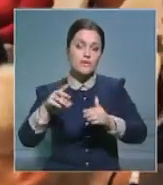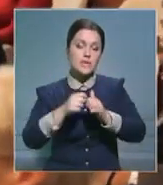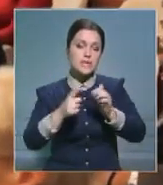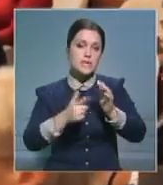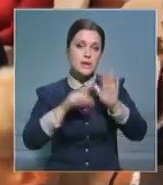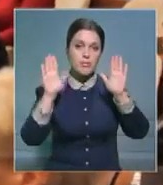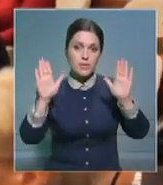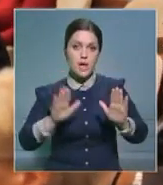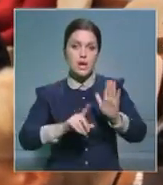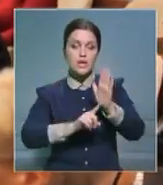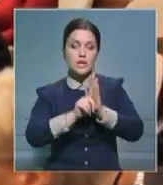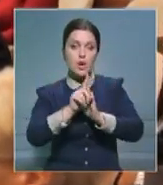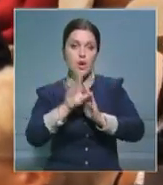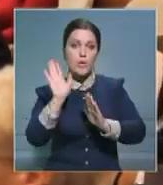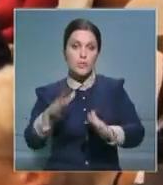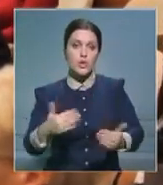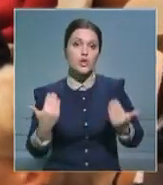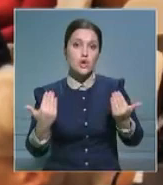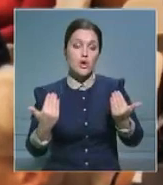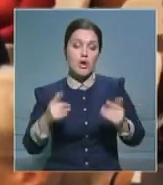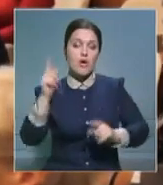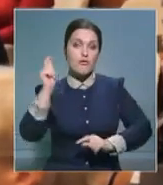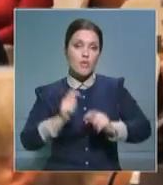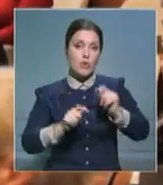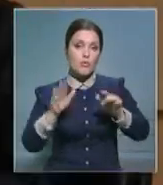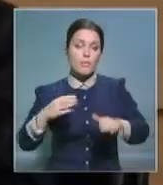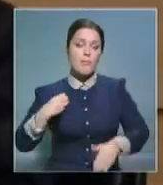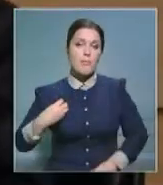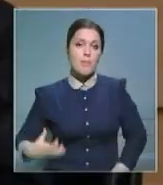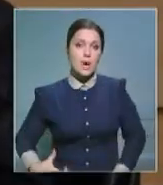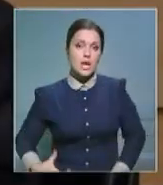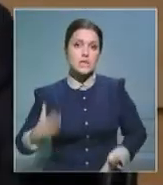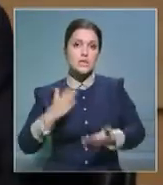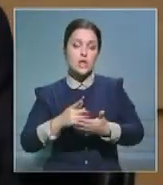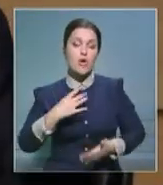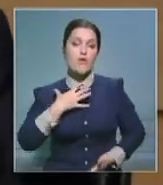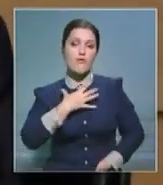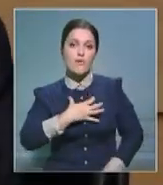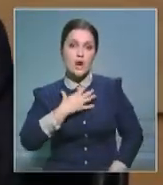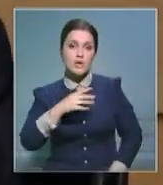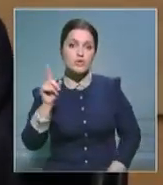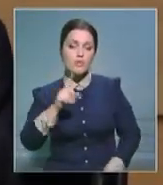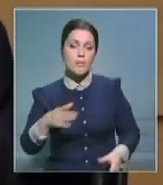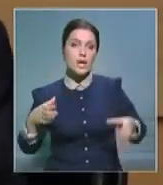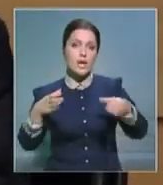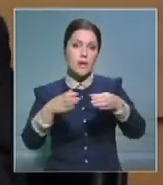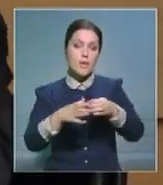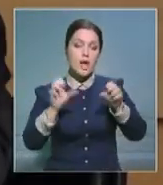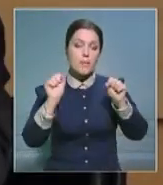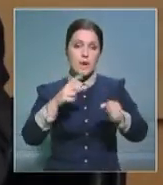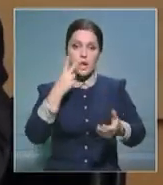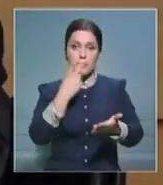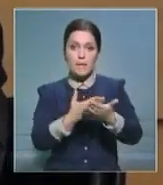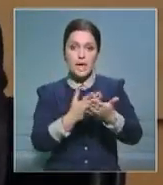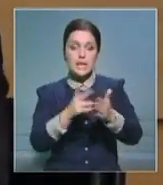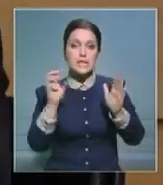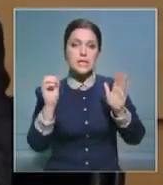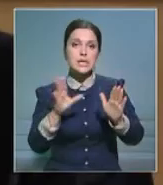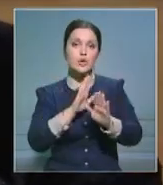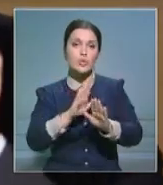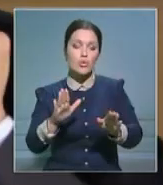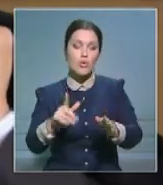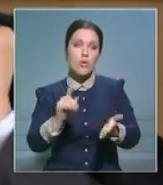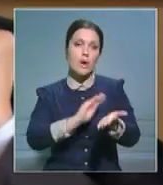«Астана-Экспо-2017», начнется уже в рамках этого форума в Париже. Для организатора важно, чтобы компании могли показать не только